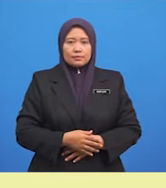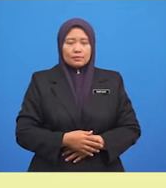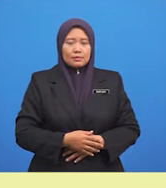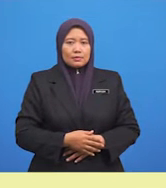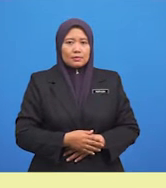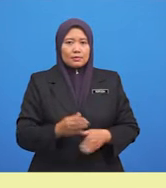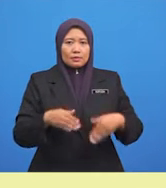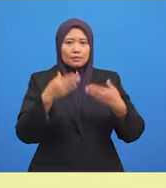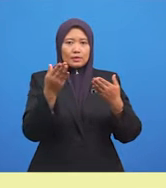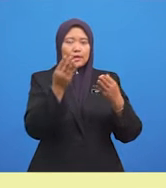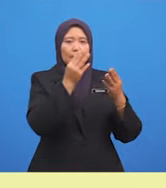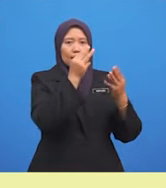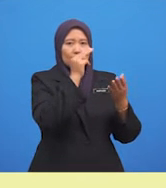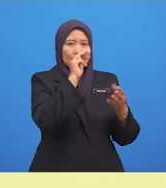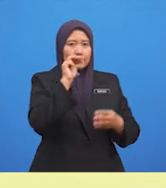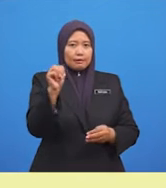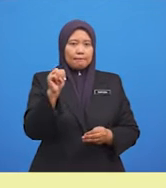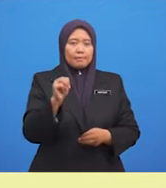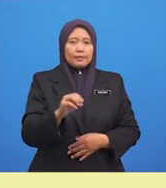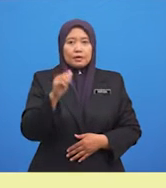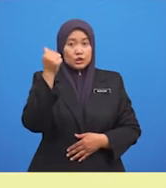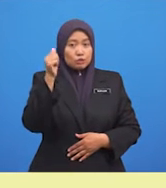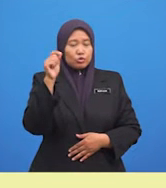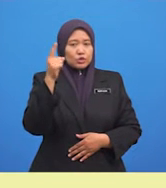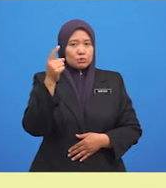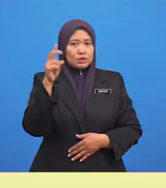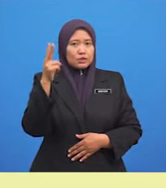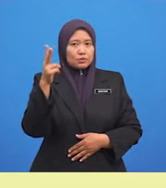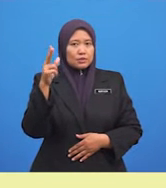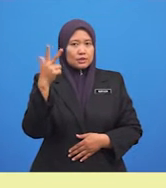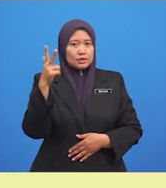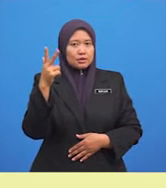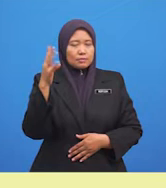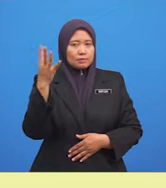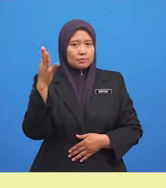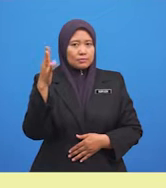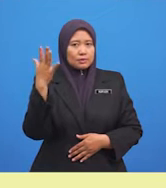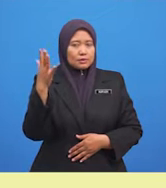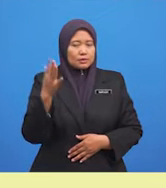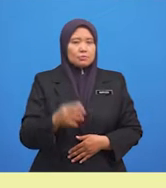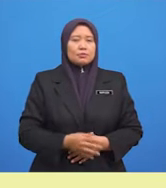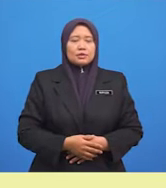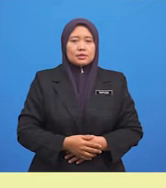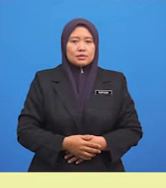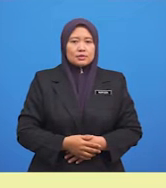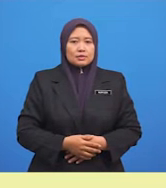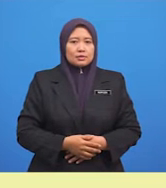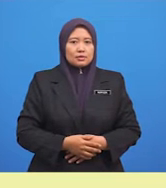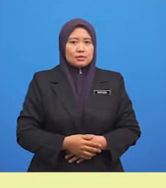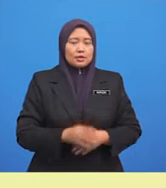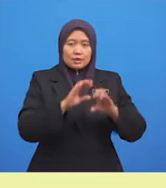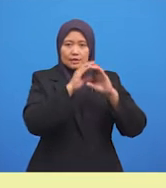Diberi set M ialah 10, 11, 12, 13, 14 dan